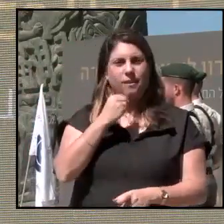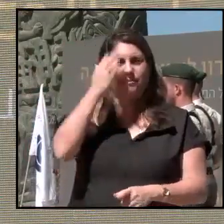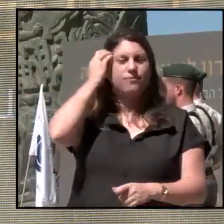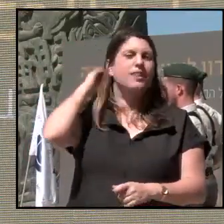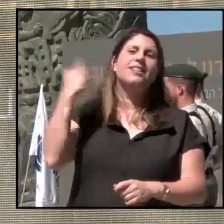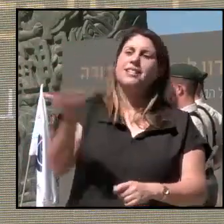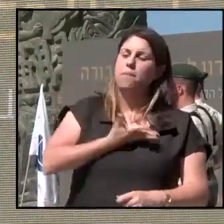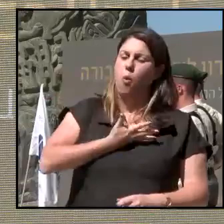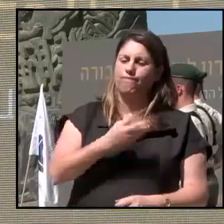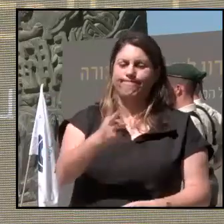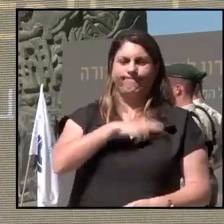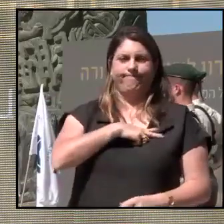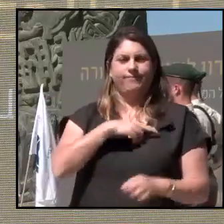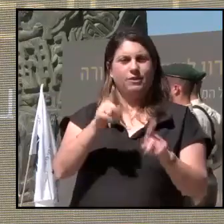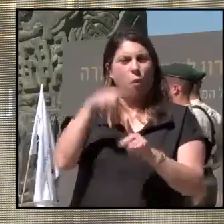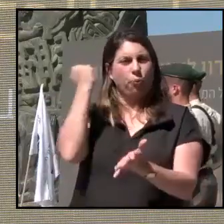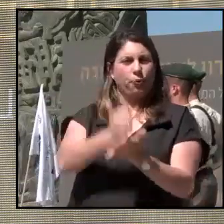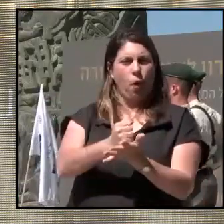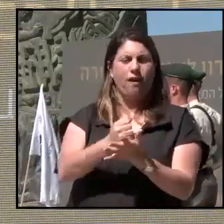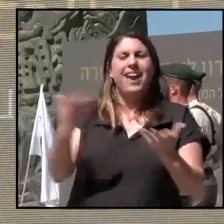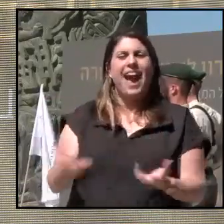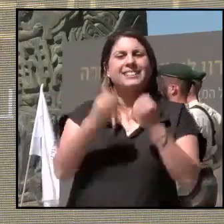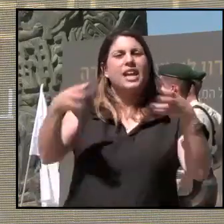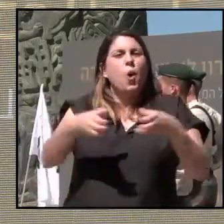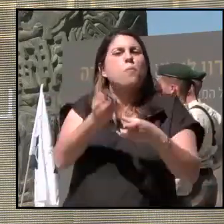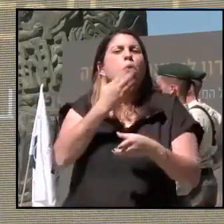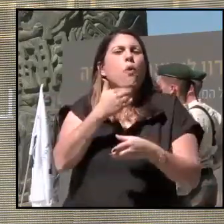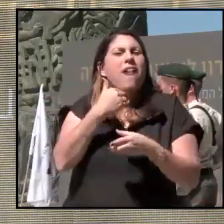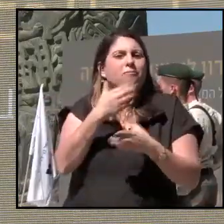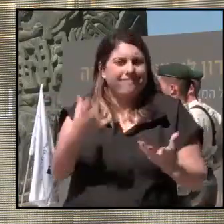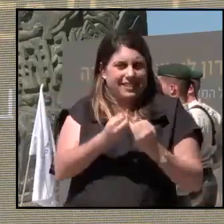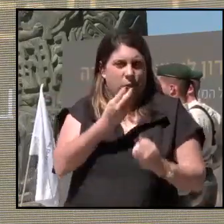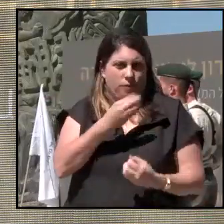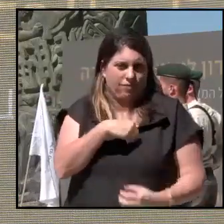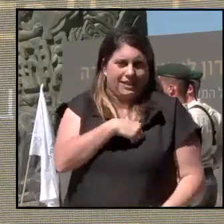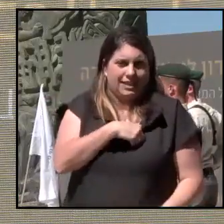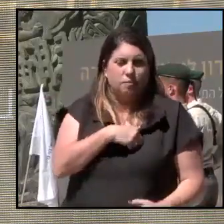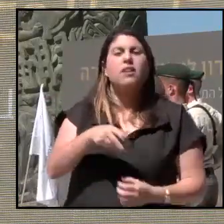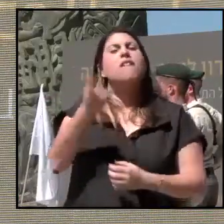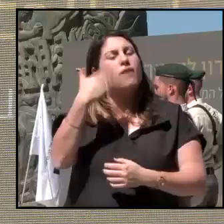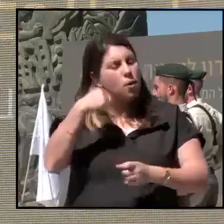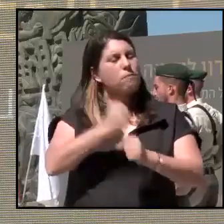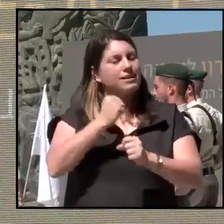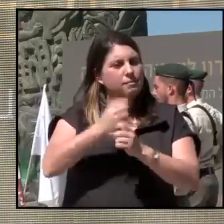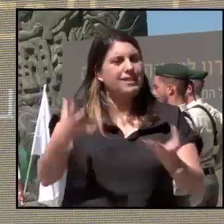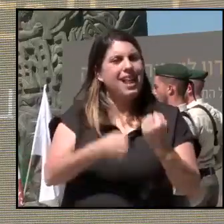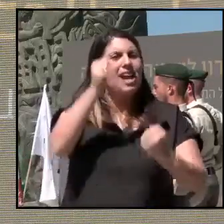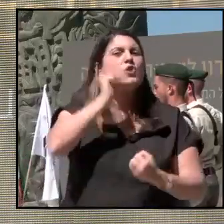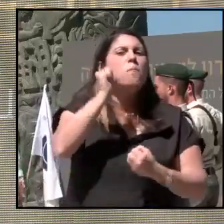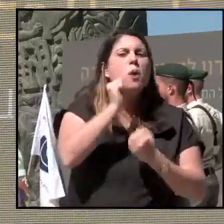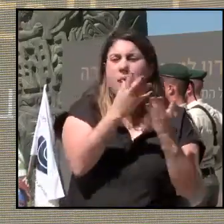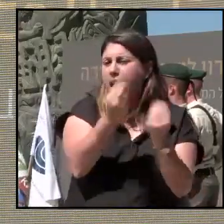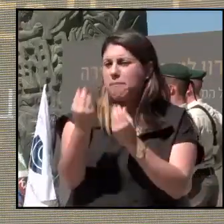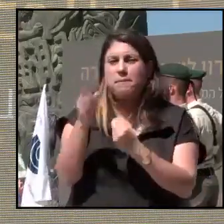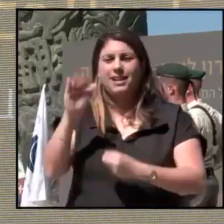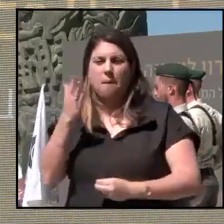להוקרה ולתואר חסידי אומות עולם. לצד מעשים אלו היו גם מעשי הצלה רבים ויומיומיים של יהודים על